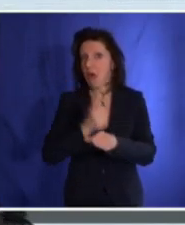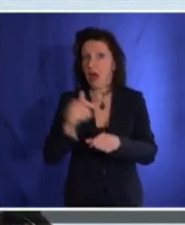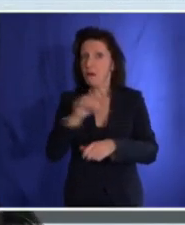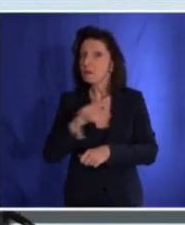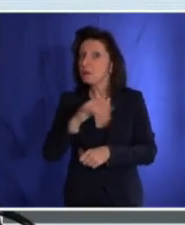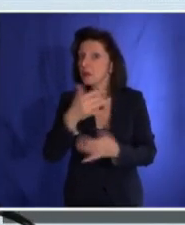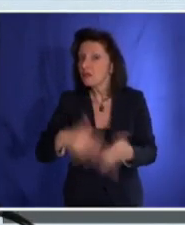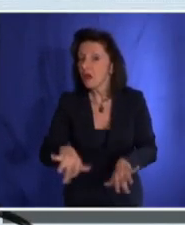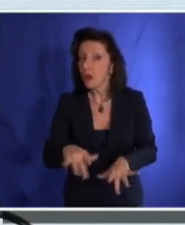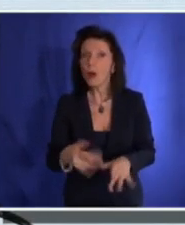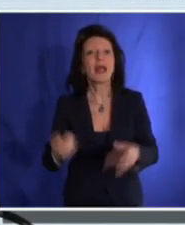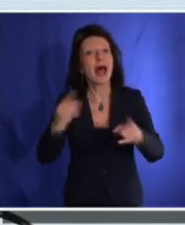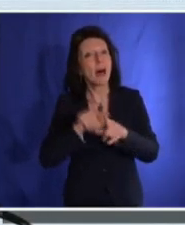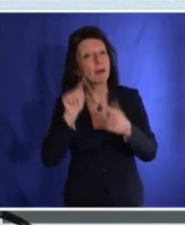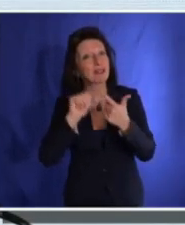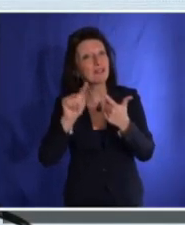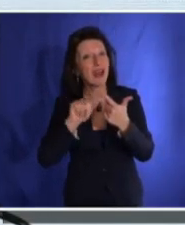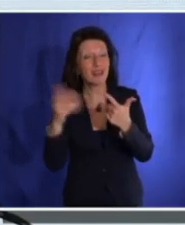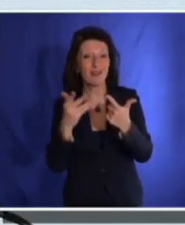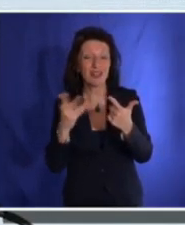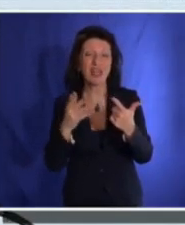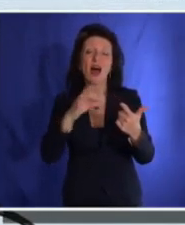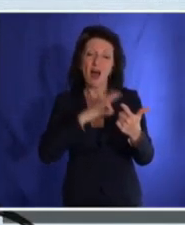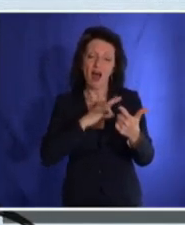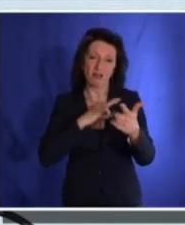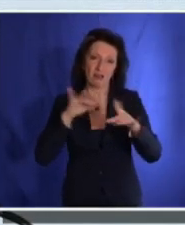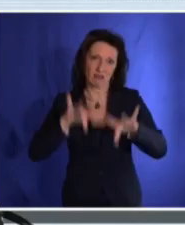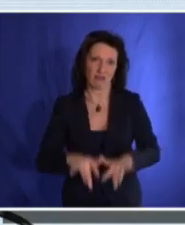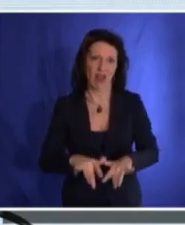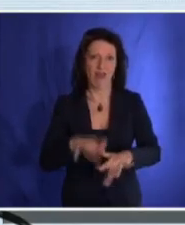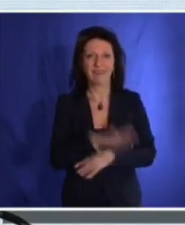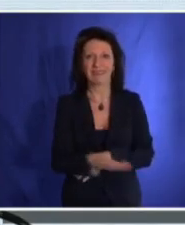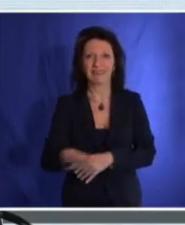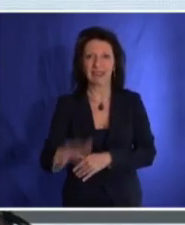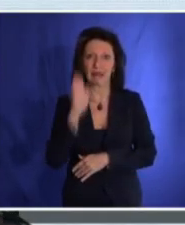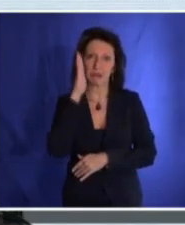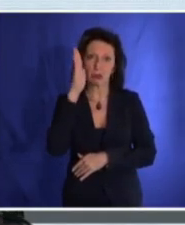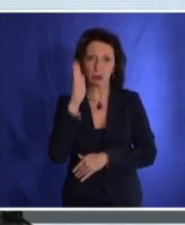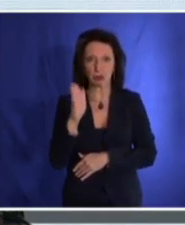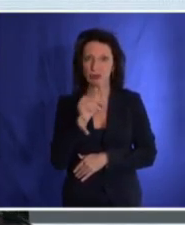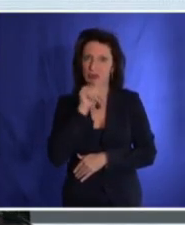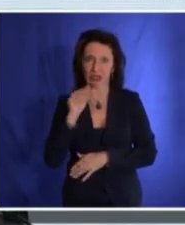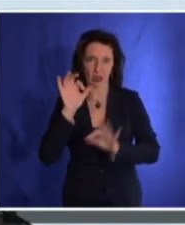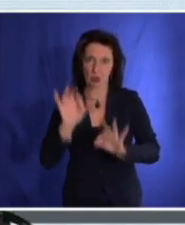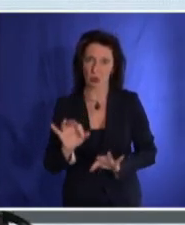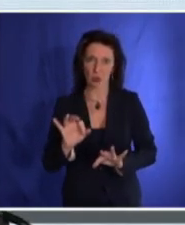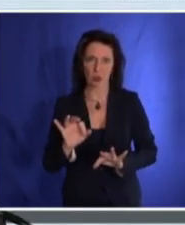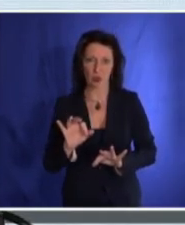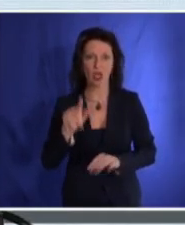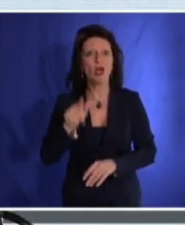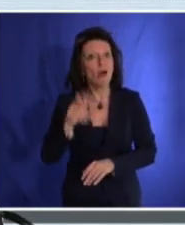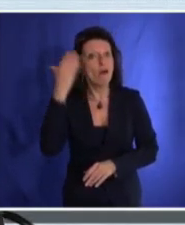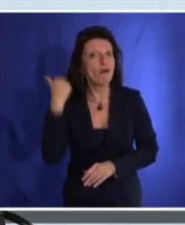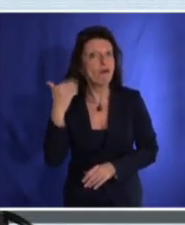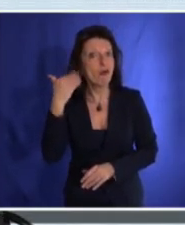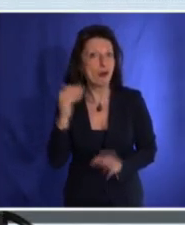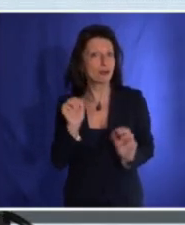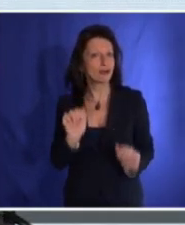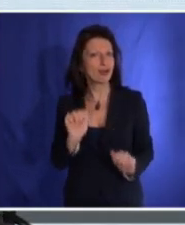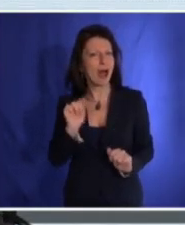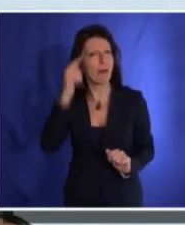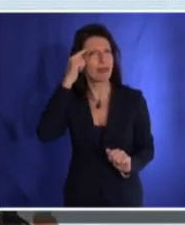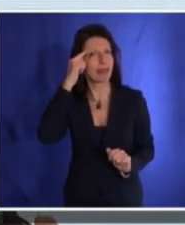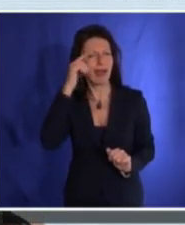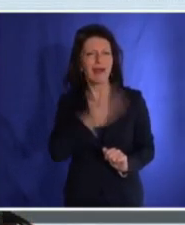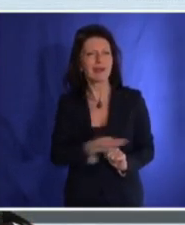Angst, dass es den Kindern vielleicht nicht mehr so gut geht wie ihm selber. Früher hat man immer gesagt, ich will, dass es meinen Kindern besser geht als mir.